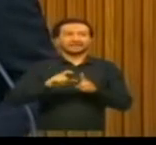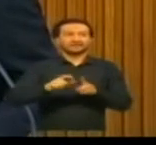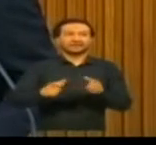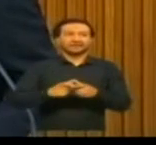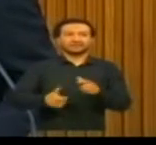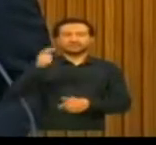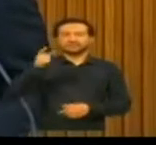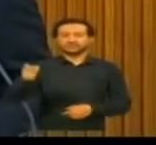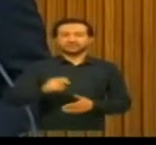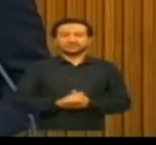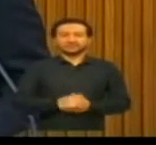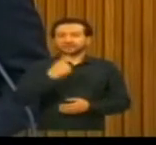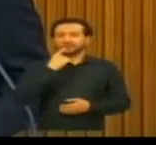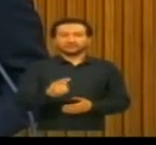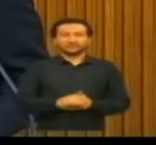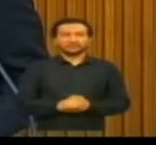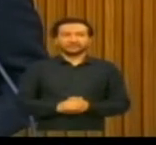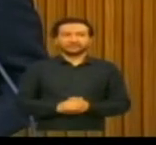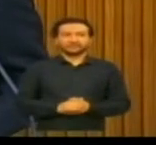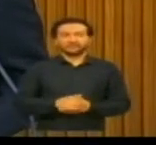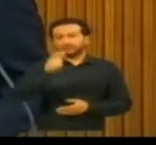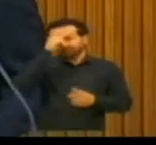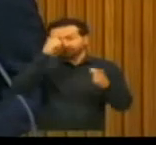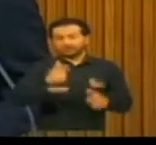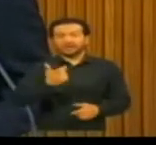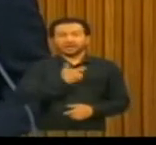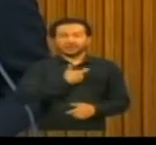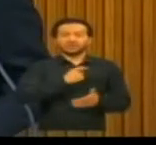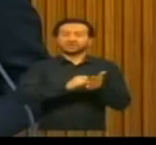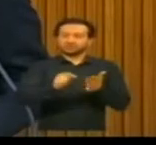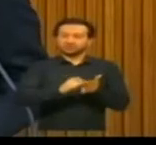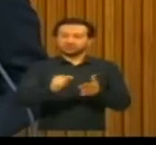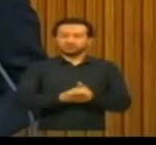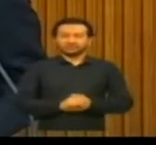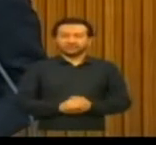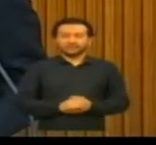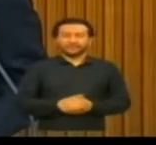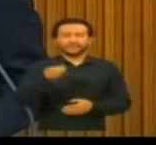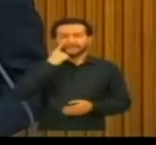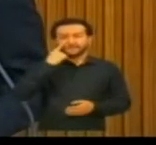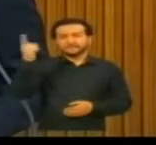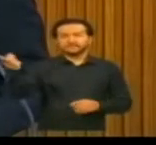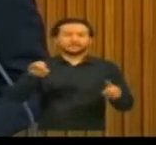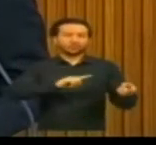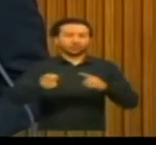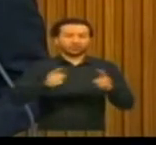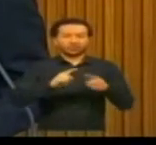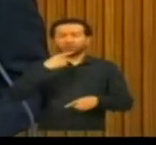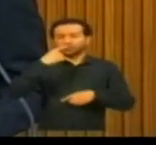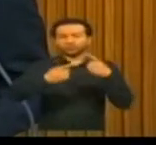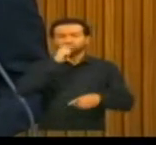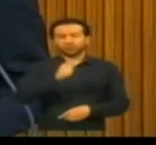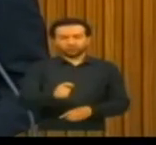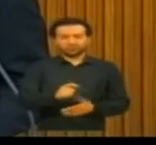Başkanı. Diyor ki, Türkiye'de kanunlar yazılıyor. Hükümeti yönetenler sözler